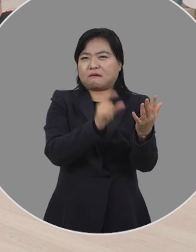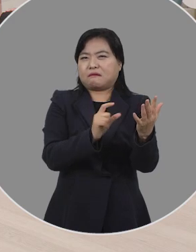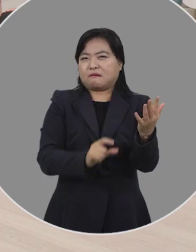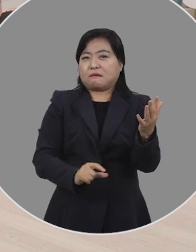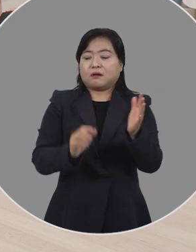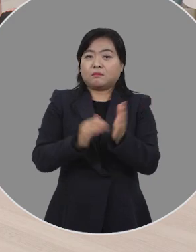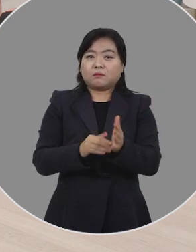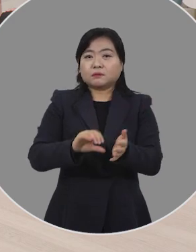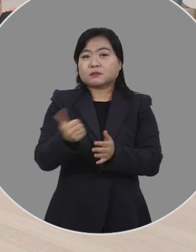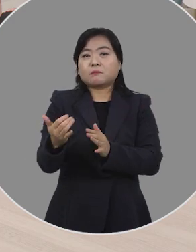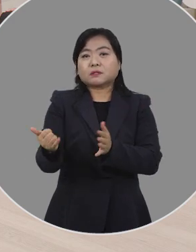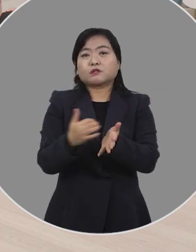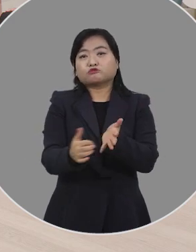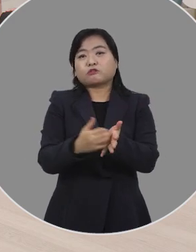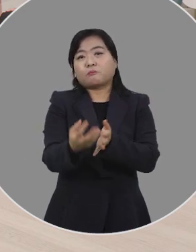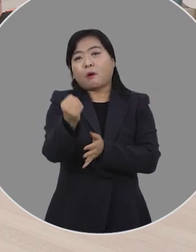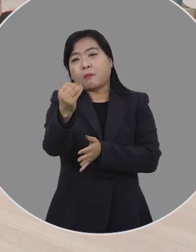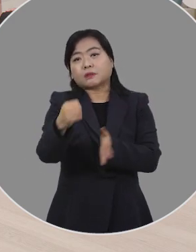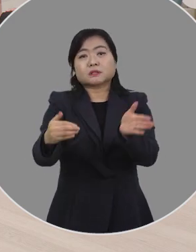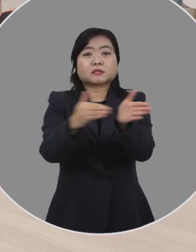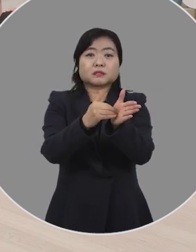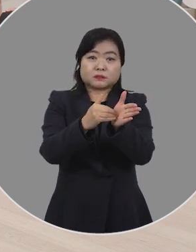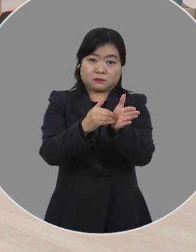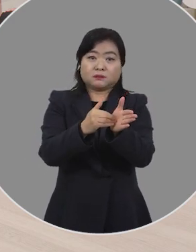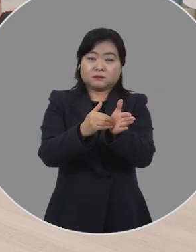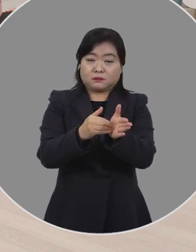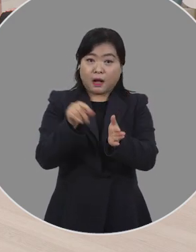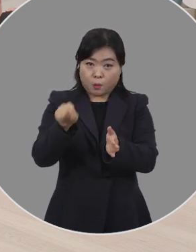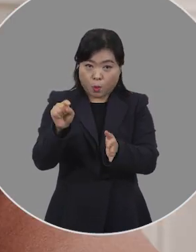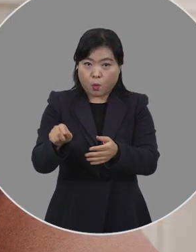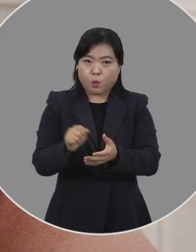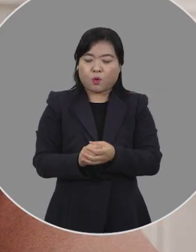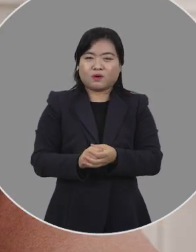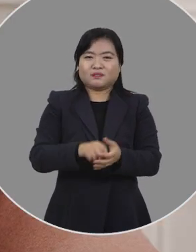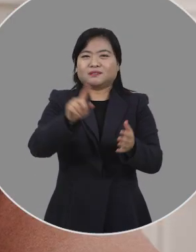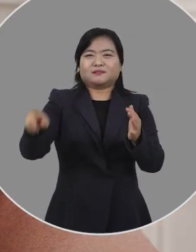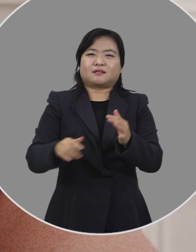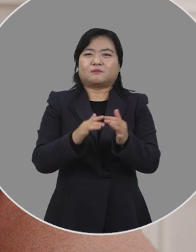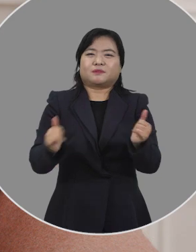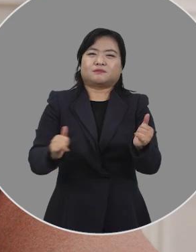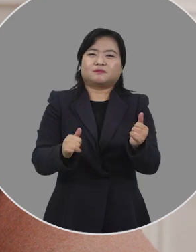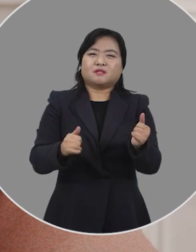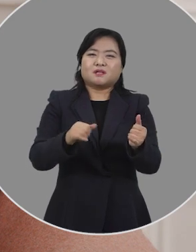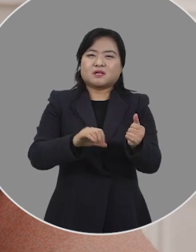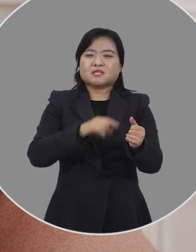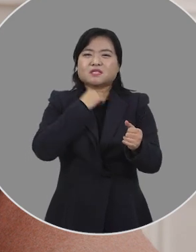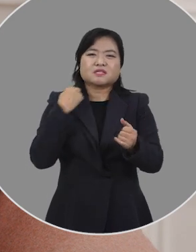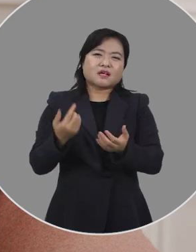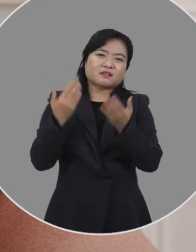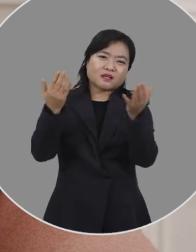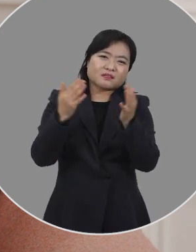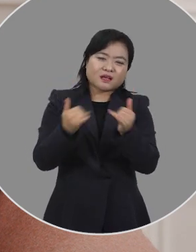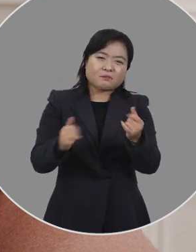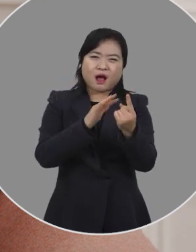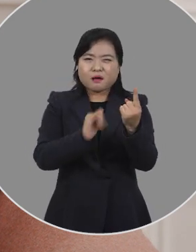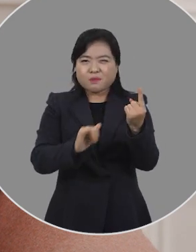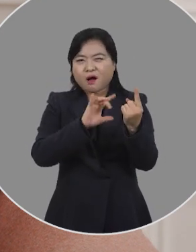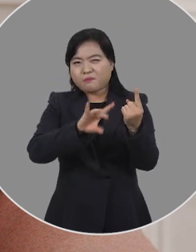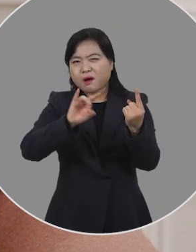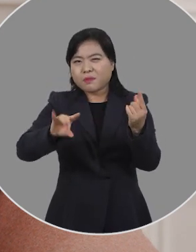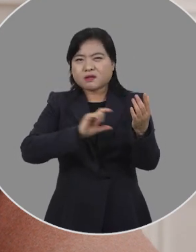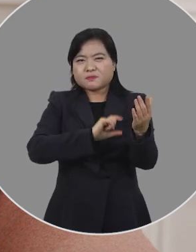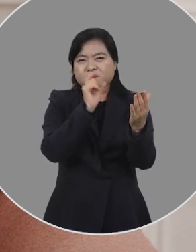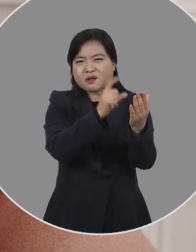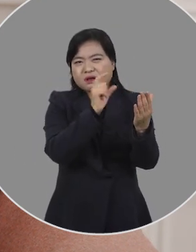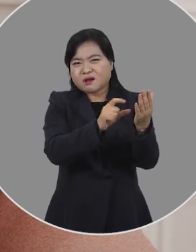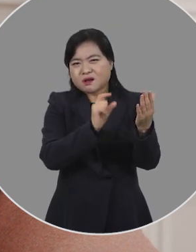뭐 사망자가 몇 명 나왔다 숫자로만 그냥 얘기를 할 때 하고 이 사람들, 그로 인해서 희생된 이 사람들을 한 명 한 명